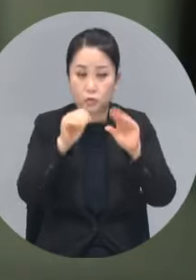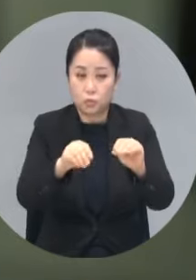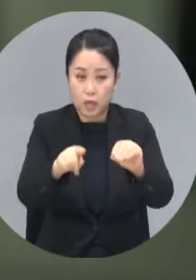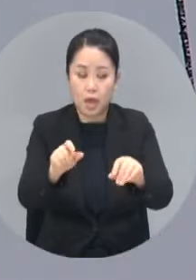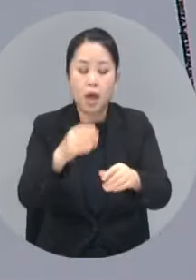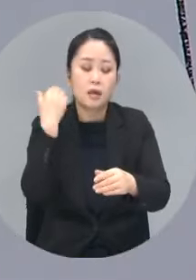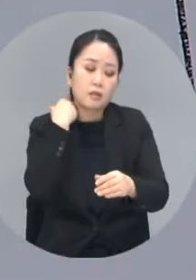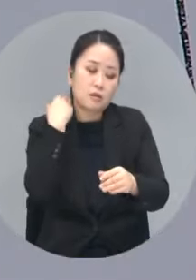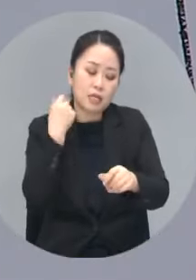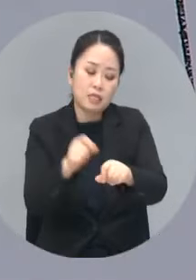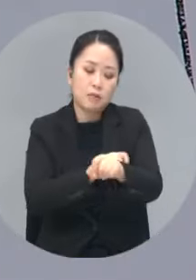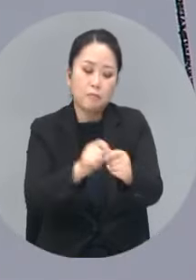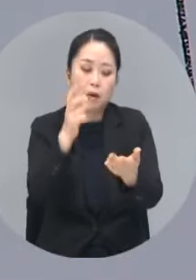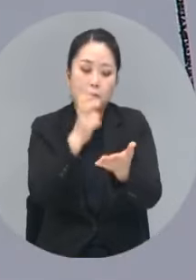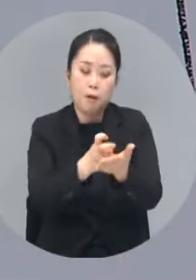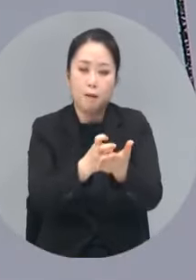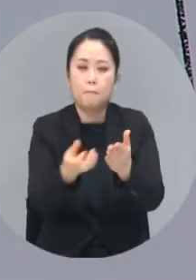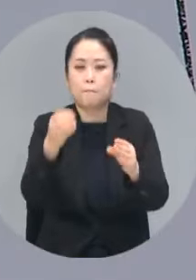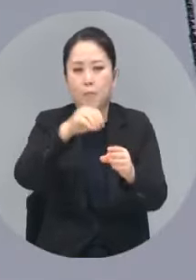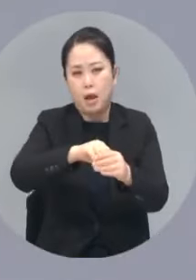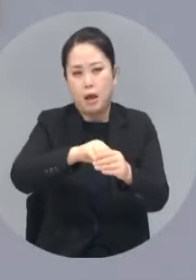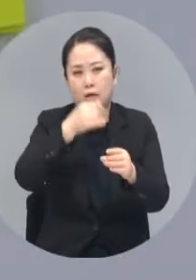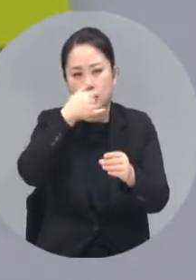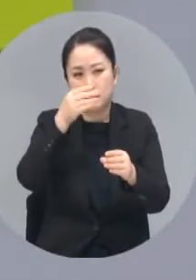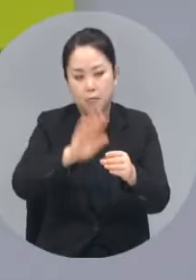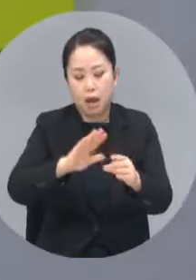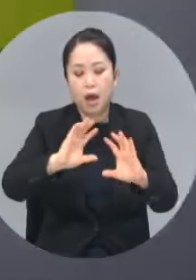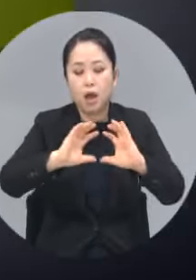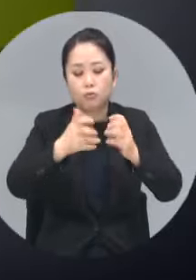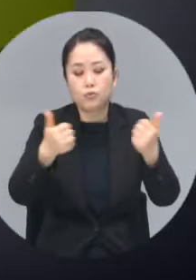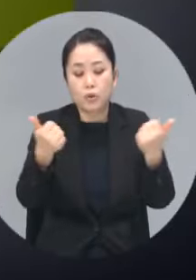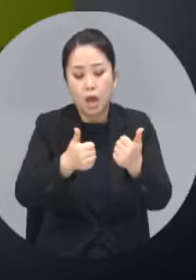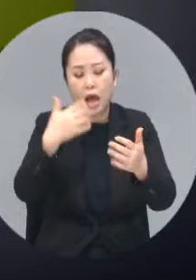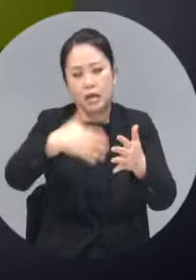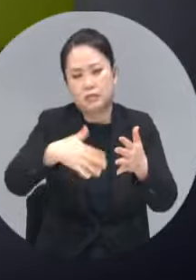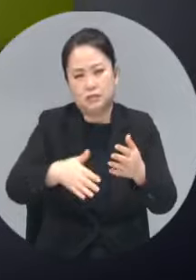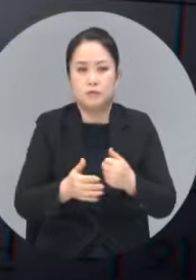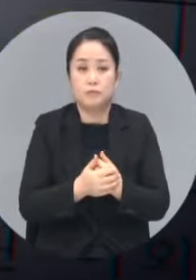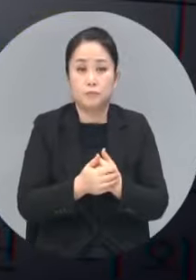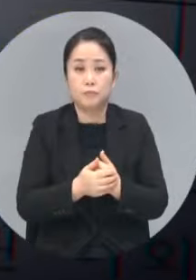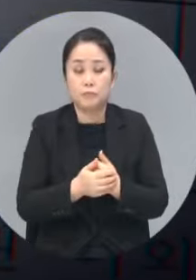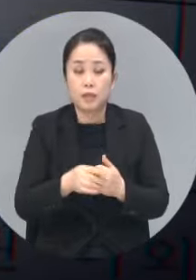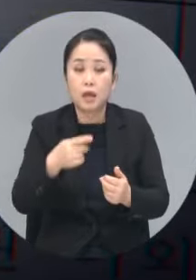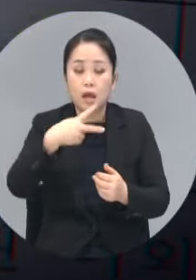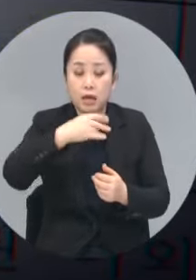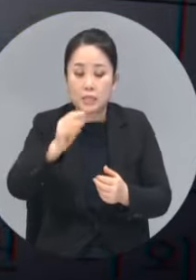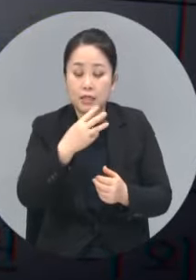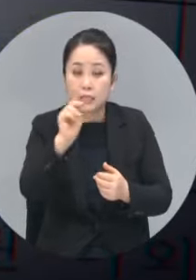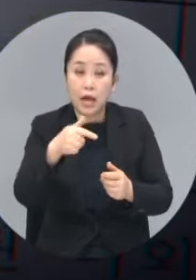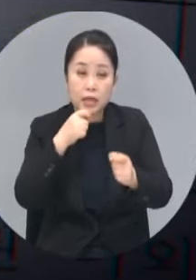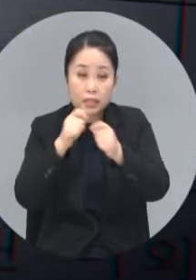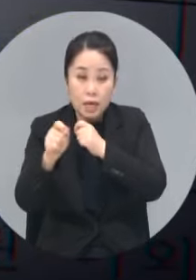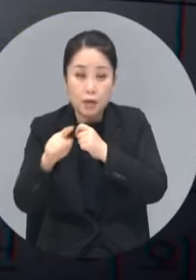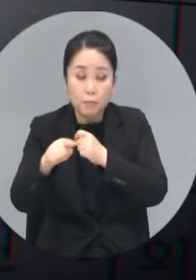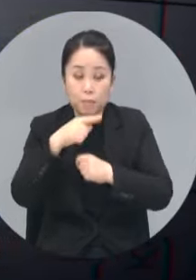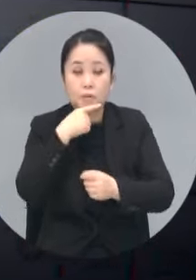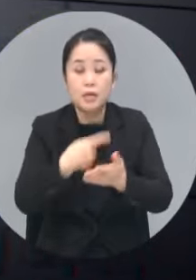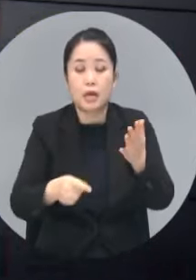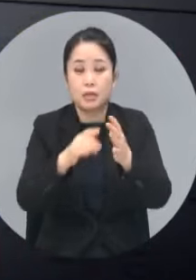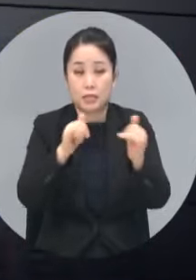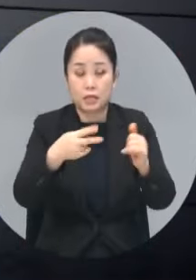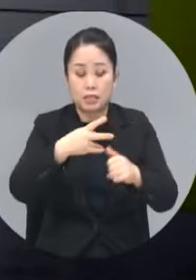포함됐지만 아직 국회 문턱을 넘지 못했습니다 신탁사기 피해자들은 신탁 회사로부터 동의 못 받을